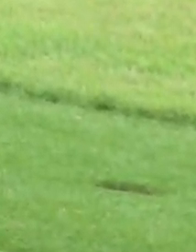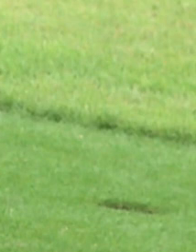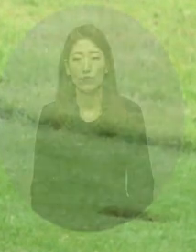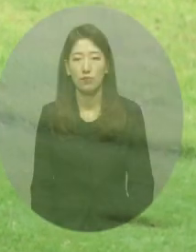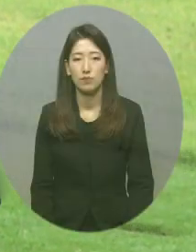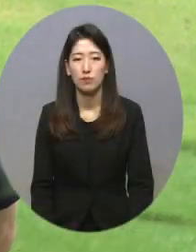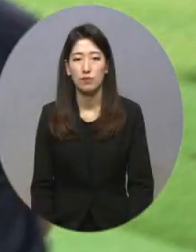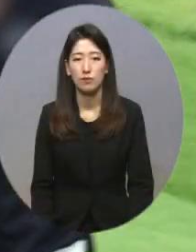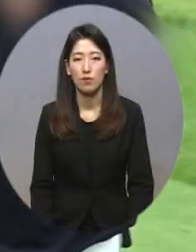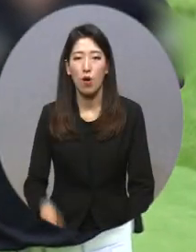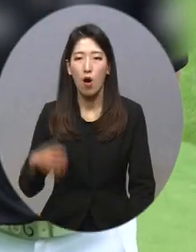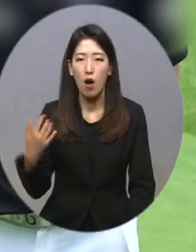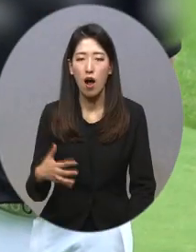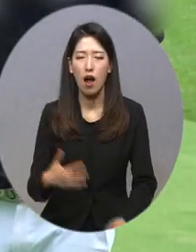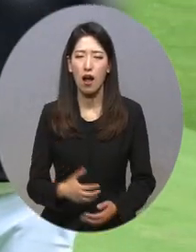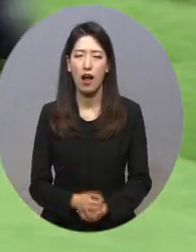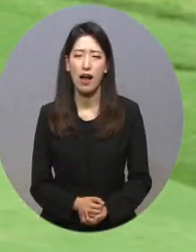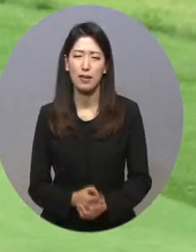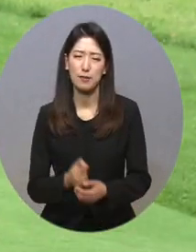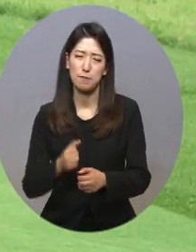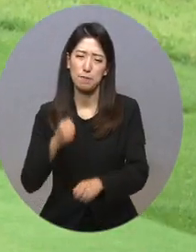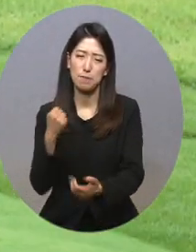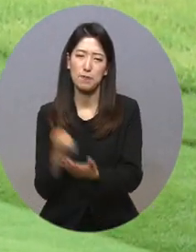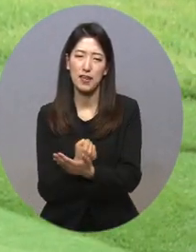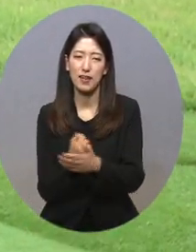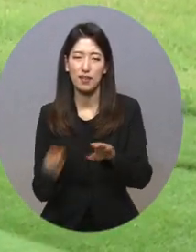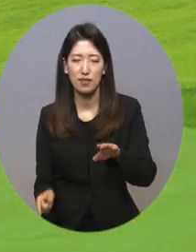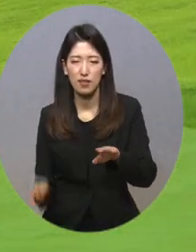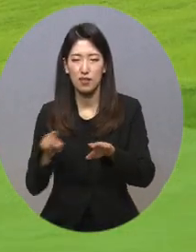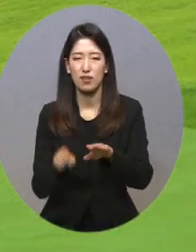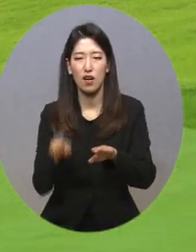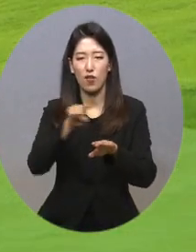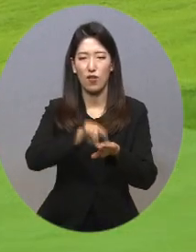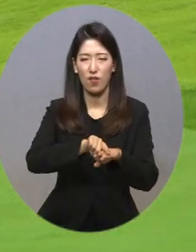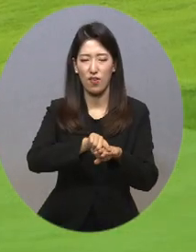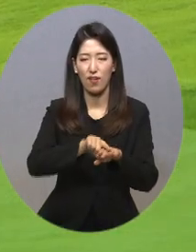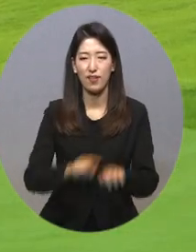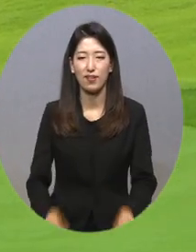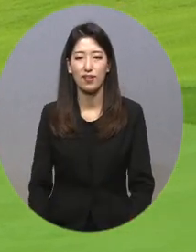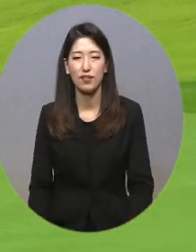어프로치를, 야, 그렇지. 한번 조금 중간에 한번 턱에 걸려서